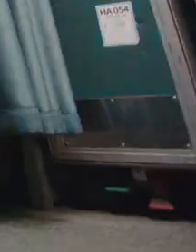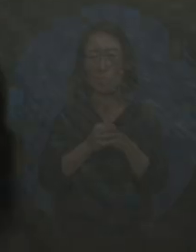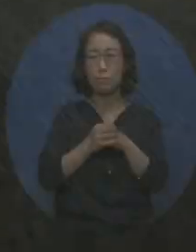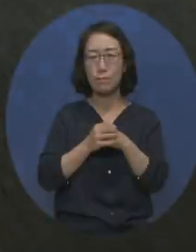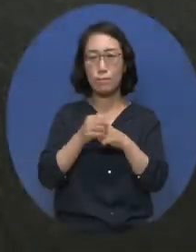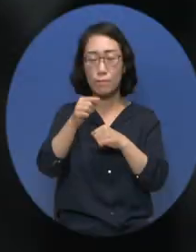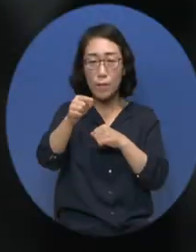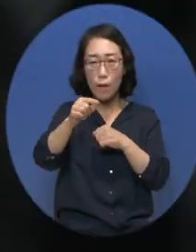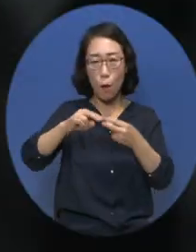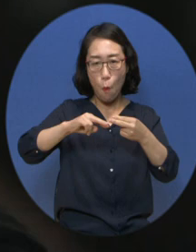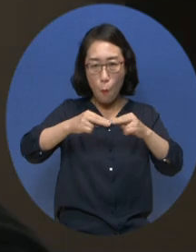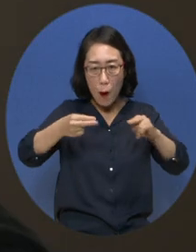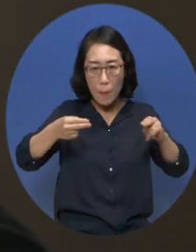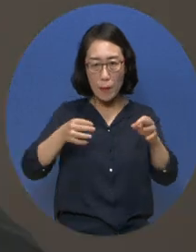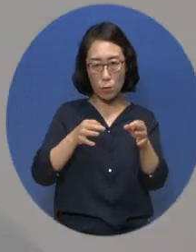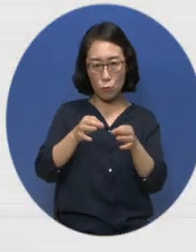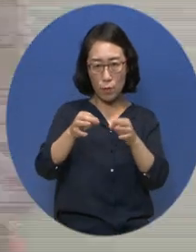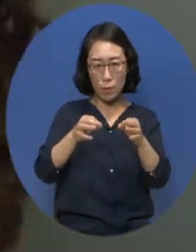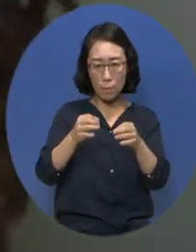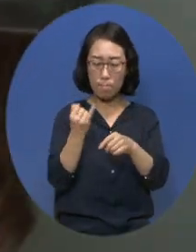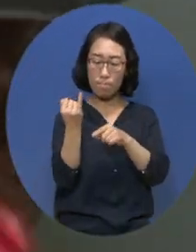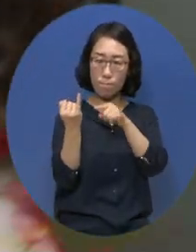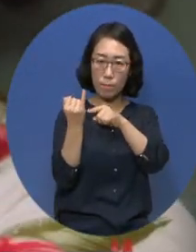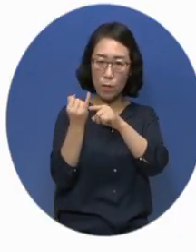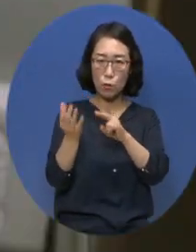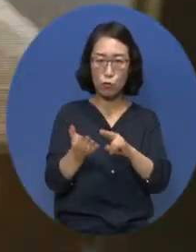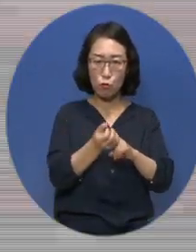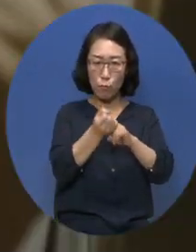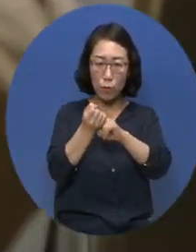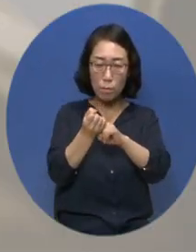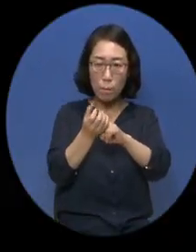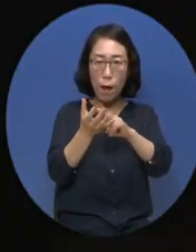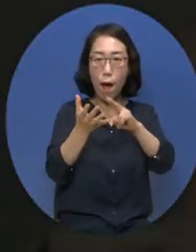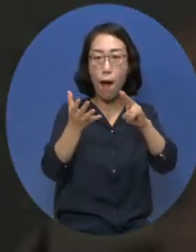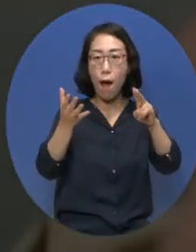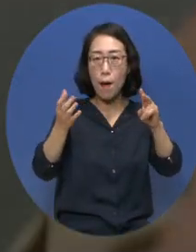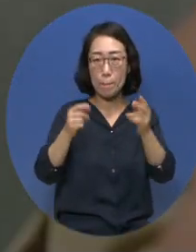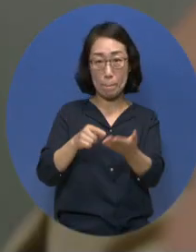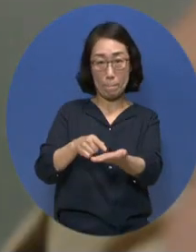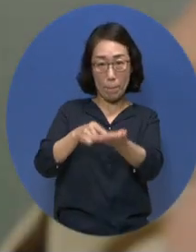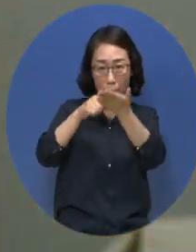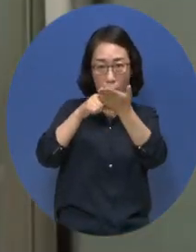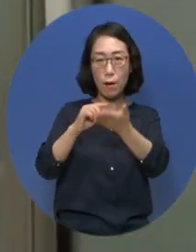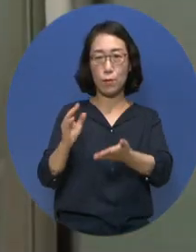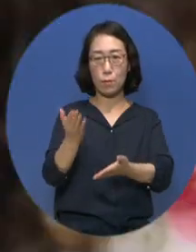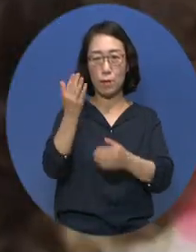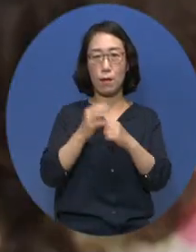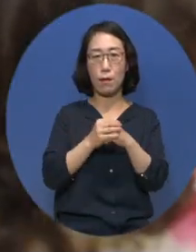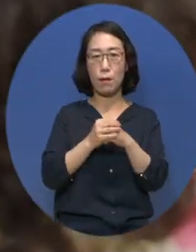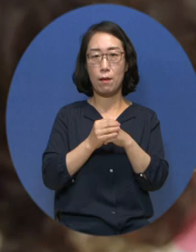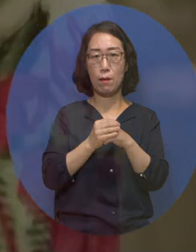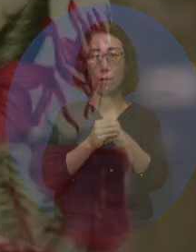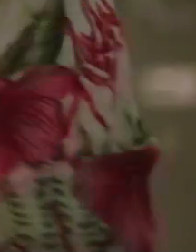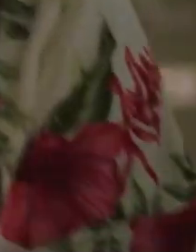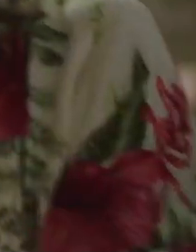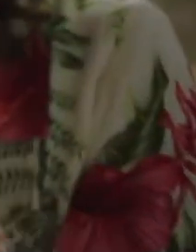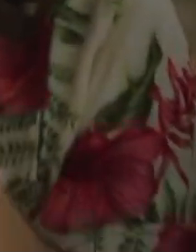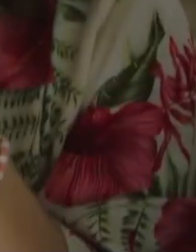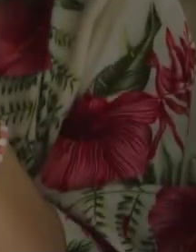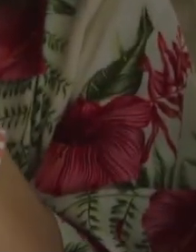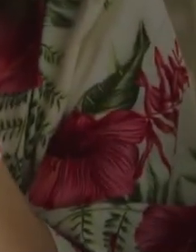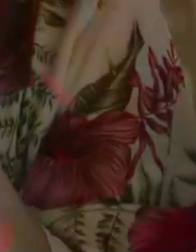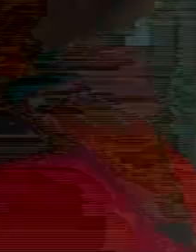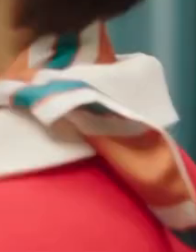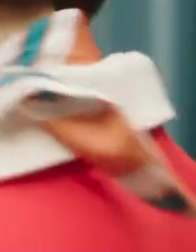그렇게 꽈배기 맛집 사장 미영의 숨겨진 본능이 깨어나기 시작합니다. 아니, 어떻게? 어머, 힌